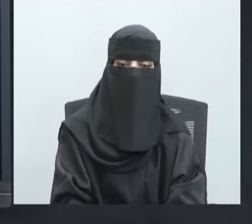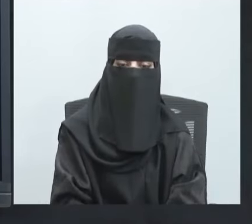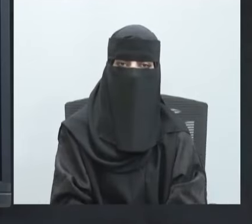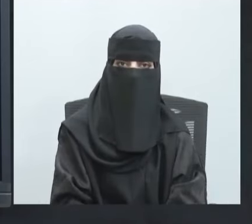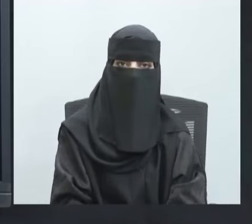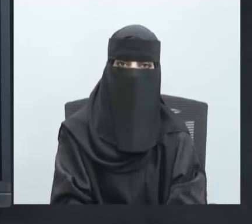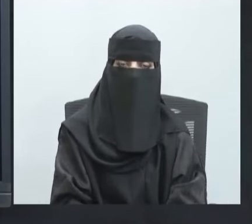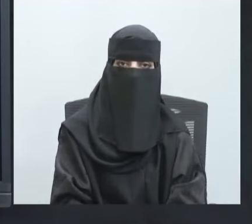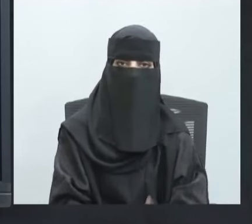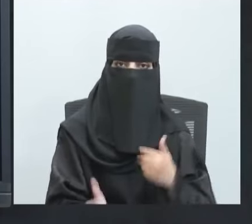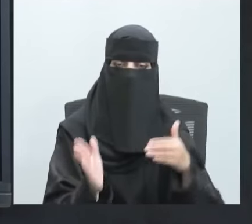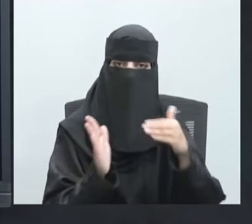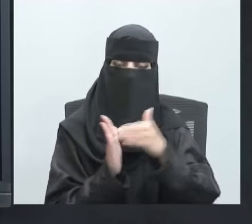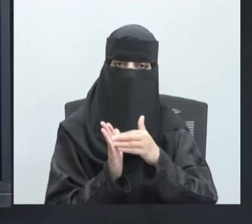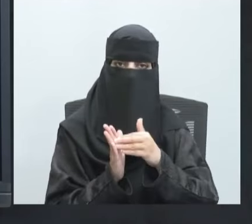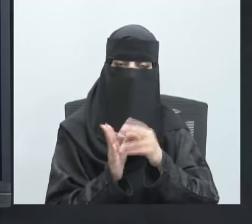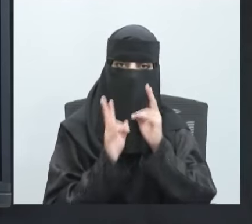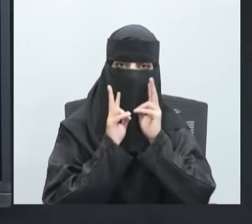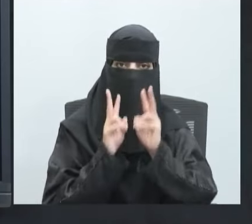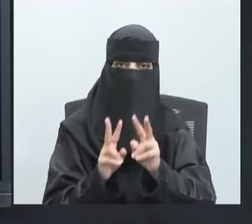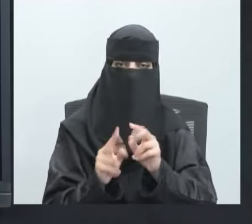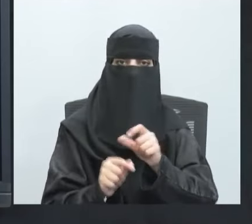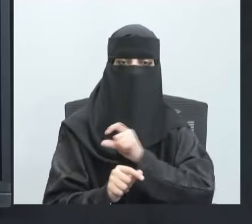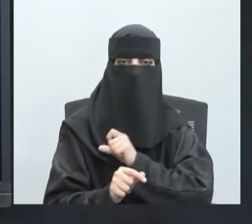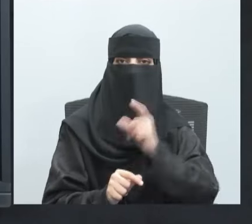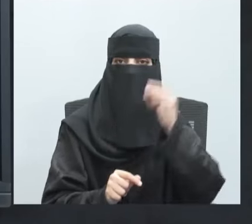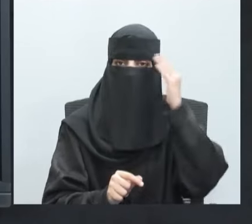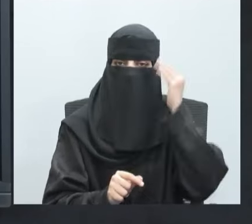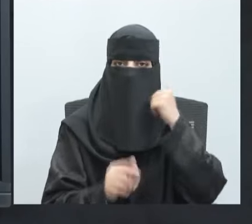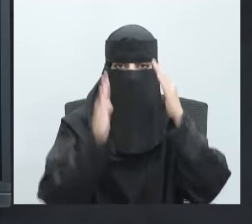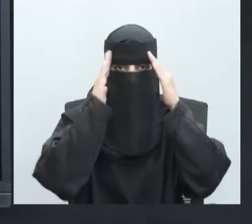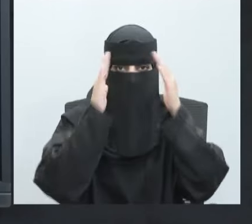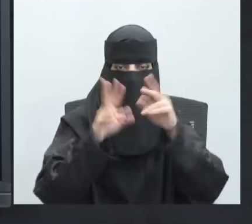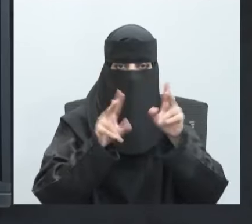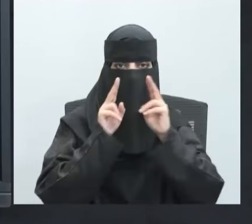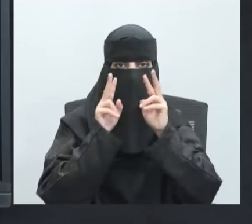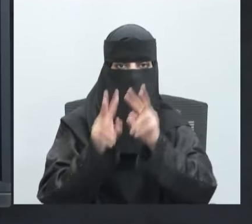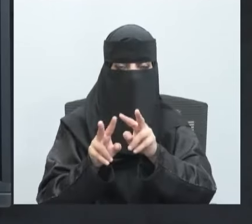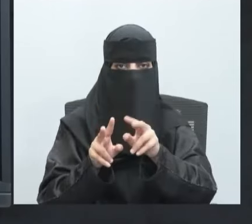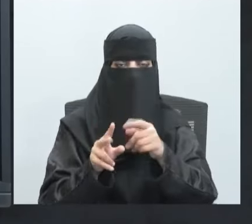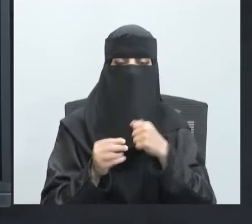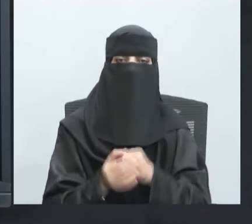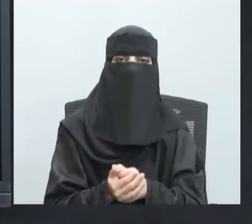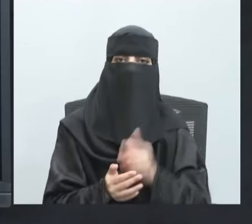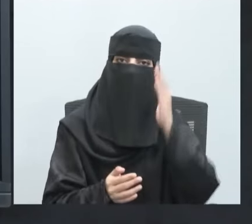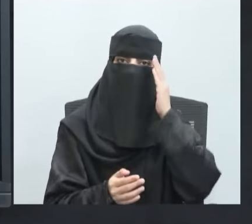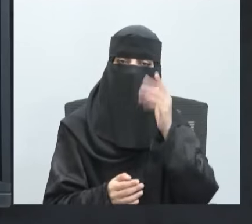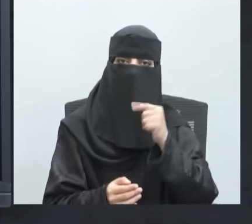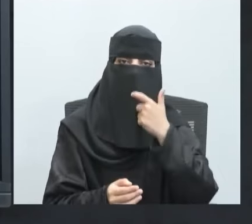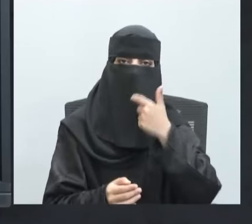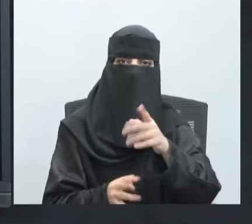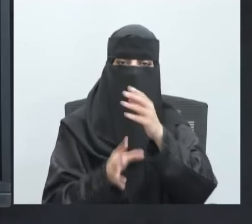خاطئه في الختام لا يسعني اعزائي الطلاب والطالبات الا ان اشكركم على حسن استماعكم وانصات شكرا لكم